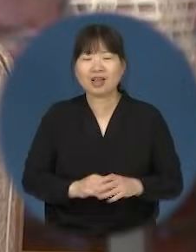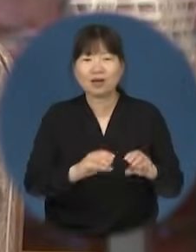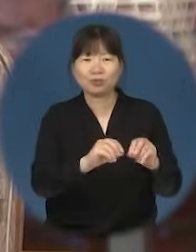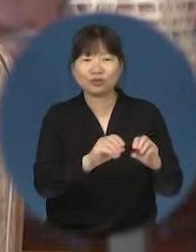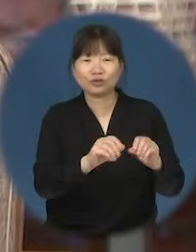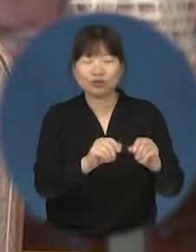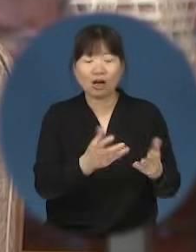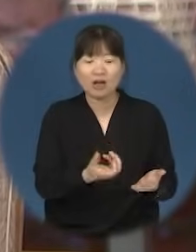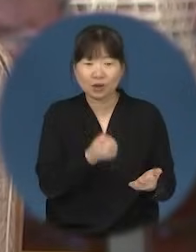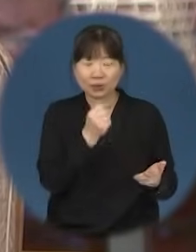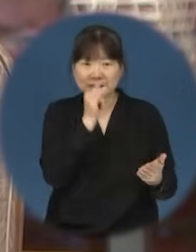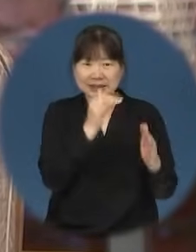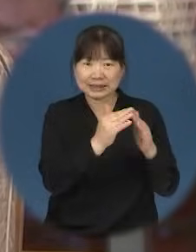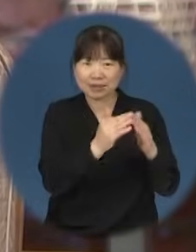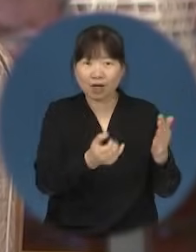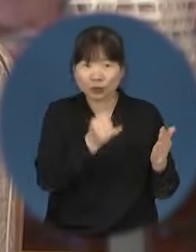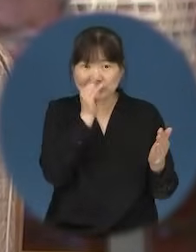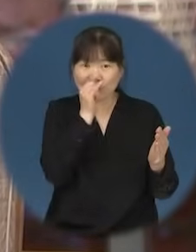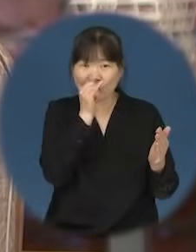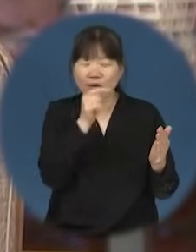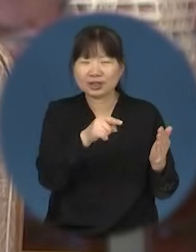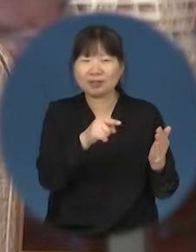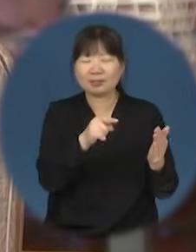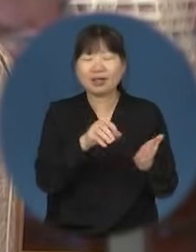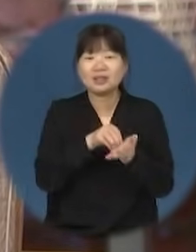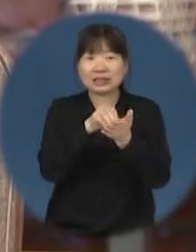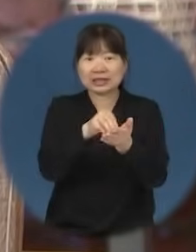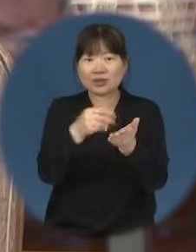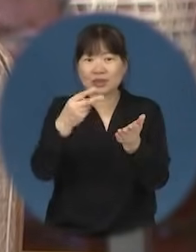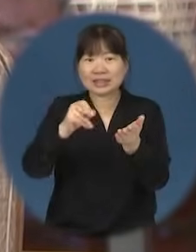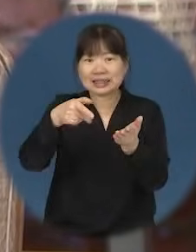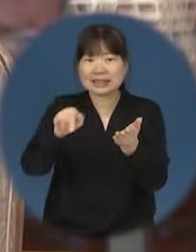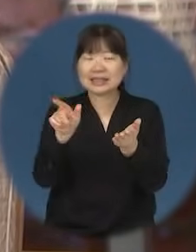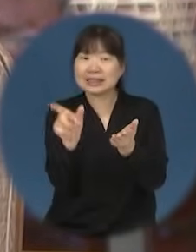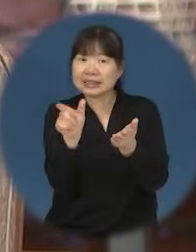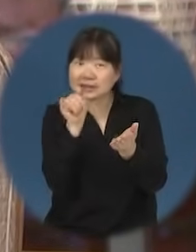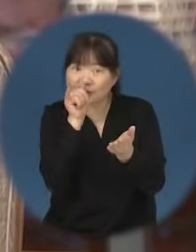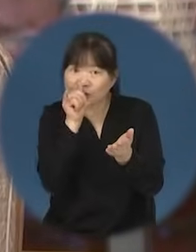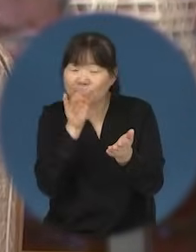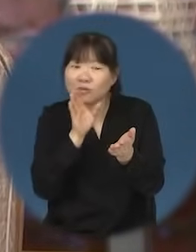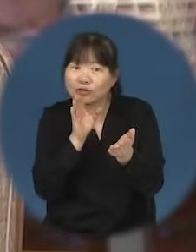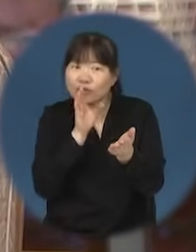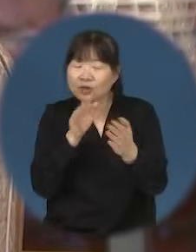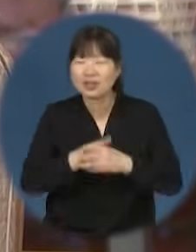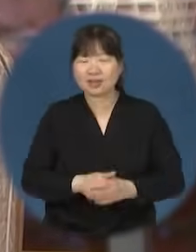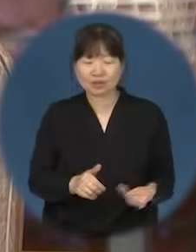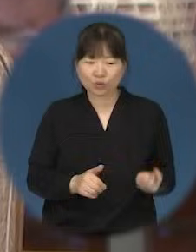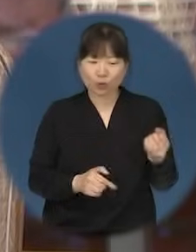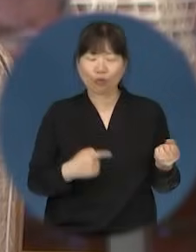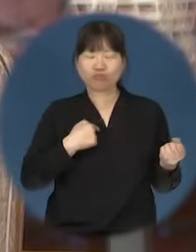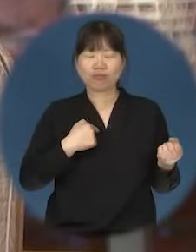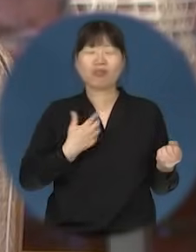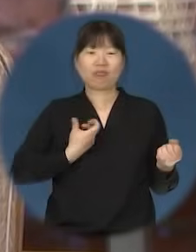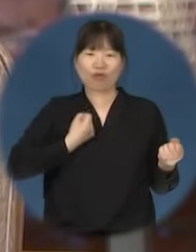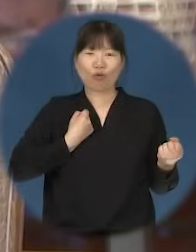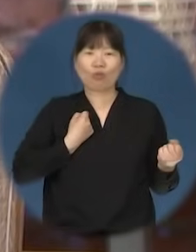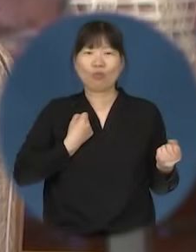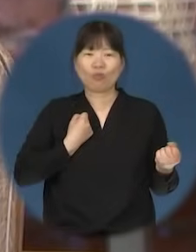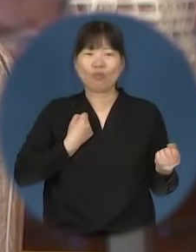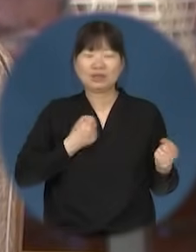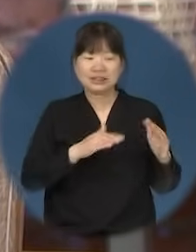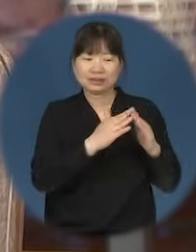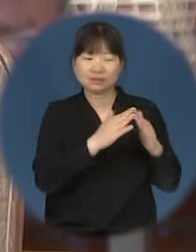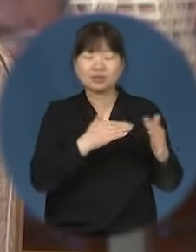부동산 집을 갖고 있으면 등기를 하잖아요. 그래서 등기 시스템인 거죠. 소유권은 이 집은 내 거야. 그렇죠.